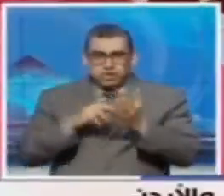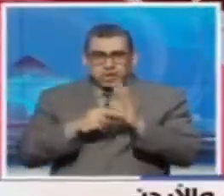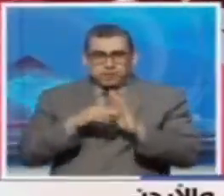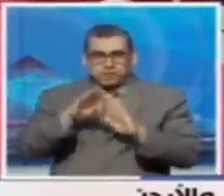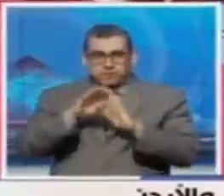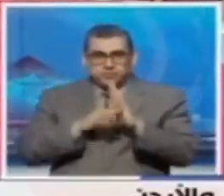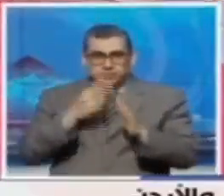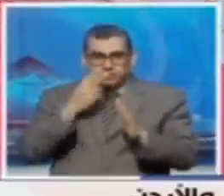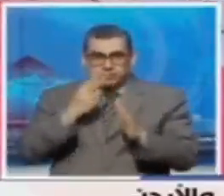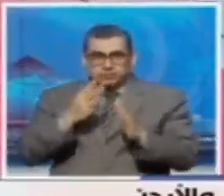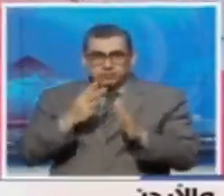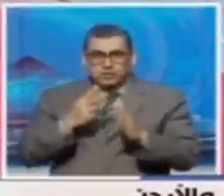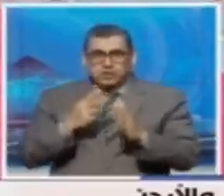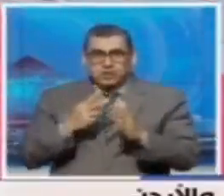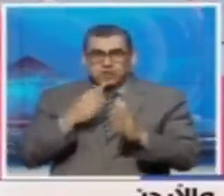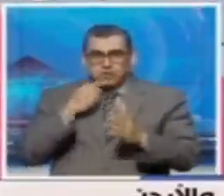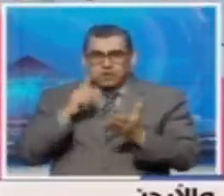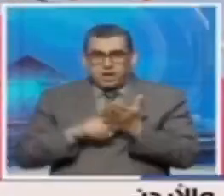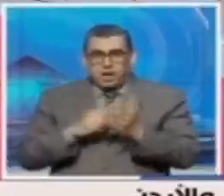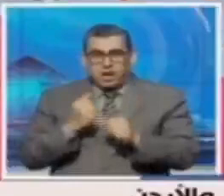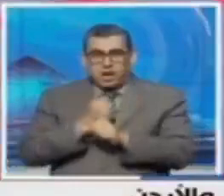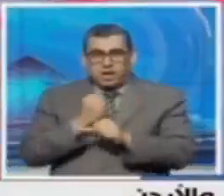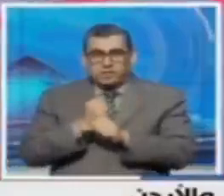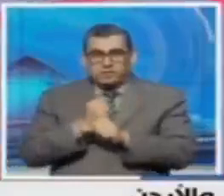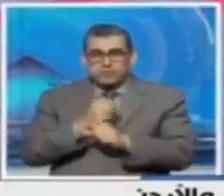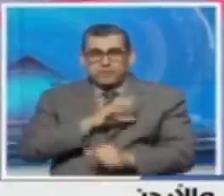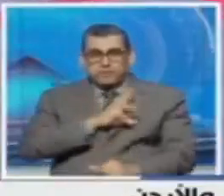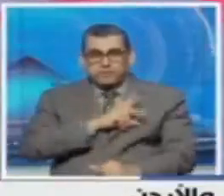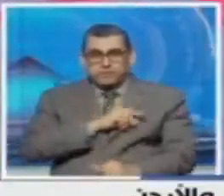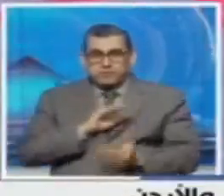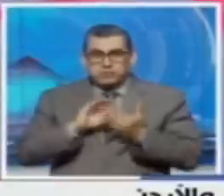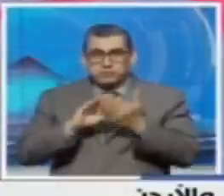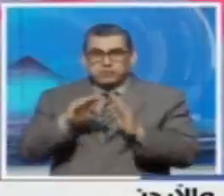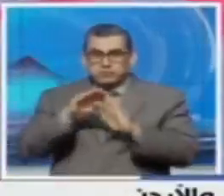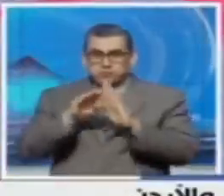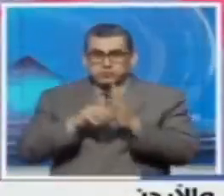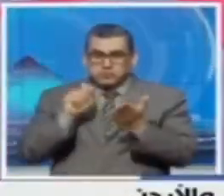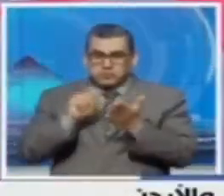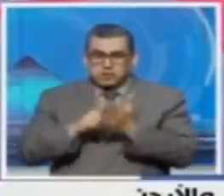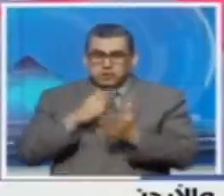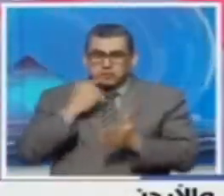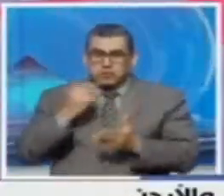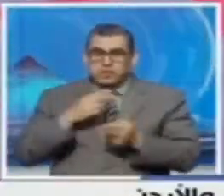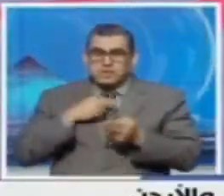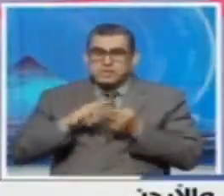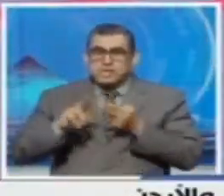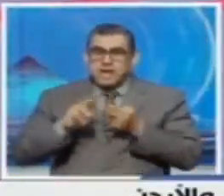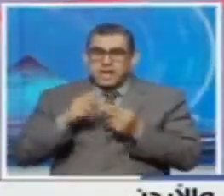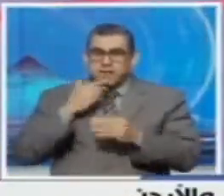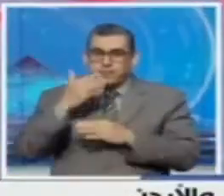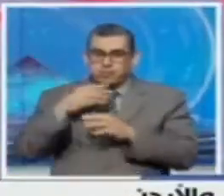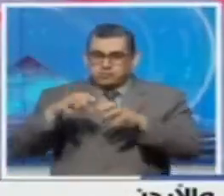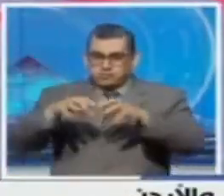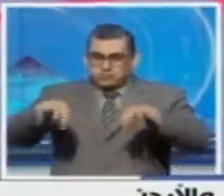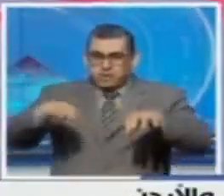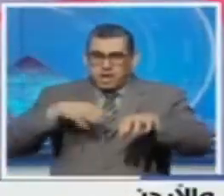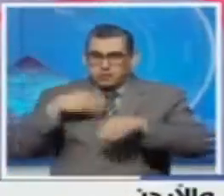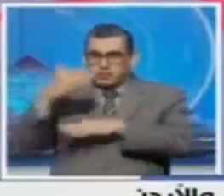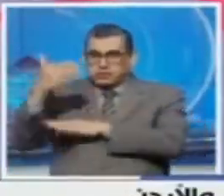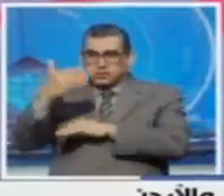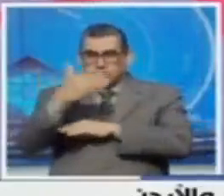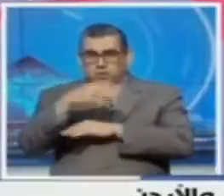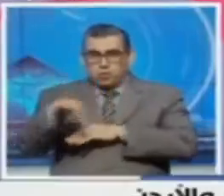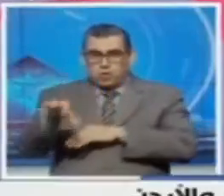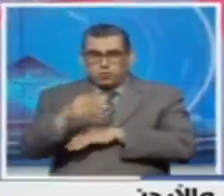الوطنية الحقوق الشرعية للشعب الفلسطيني طبقا لمبادرة السلام وحل الدولتين،